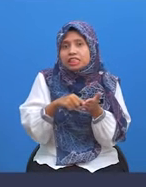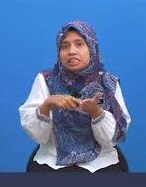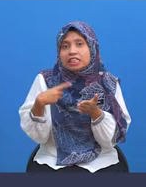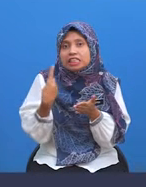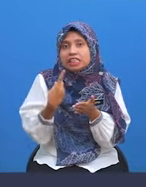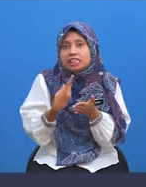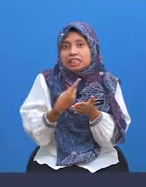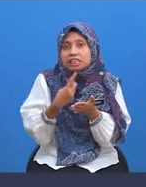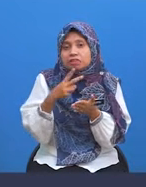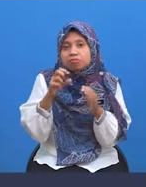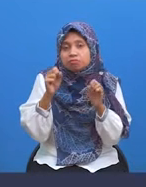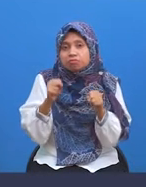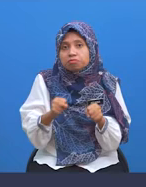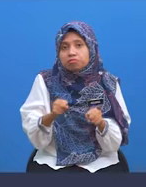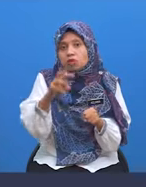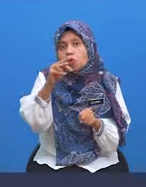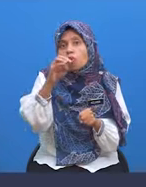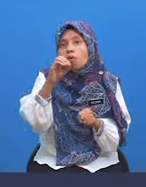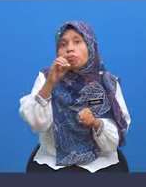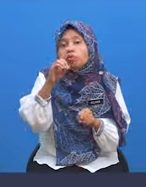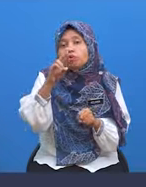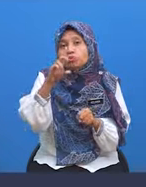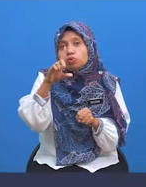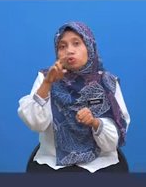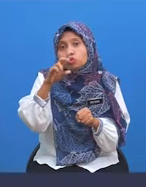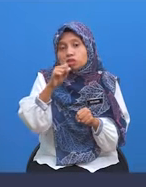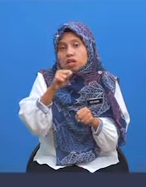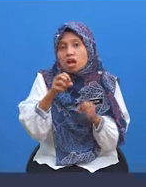negatif pada graf kita perlu dipositifkan.